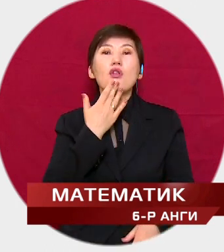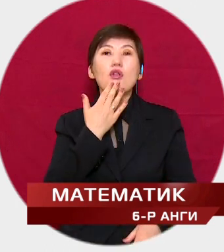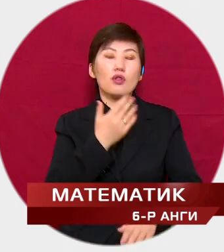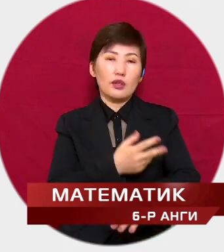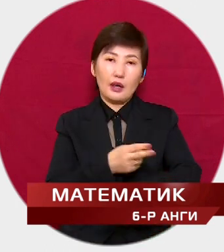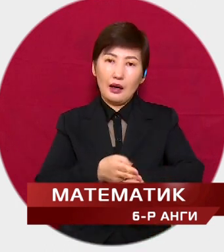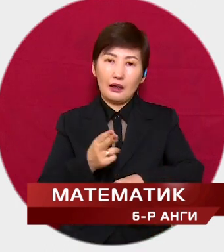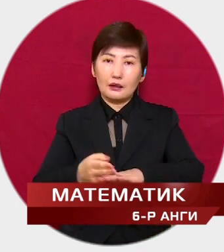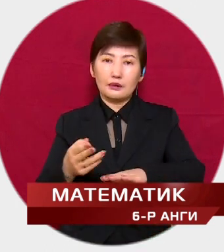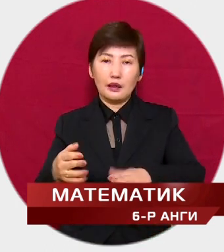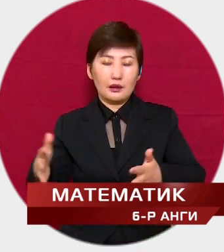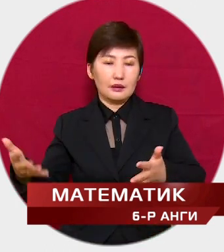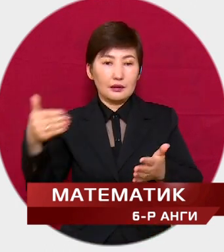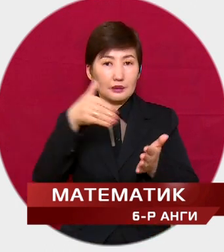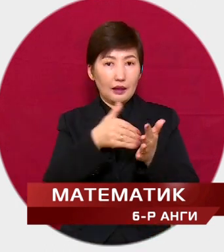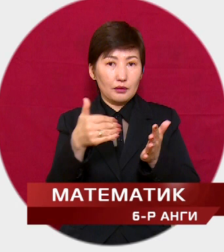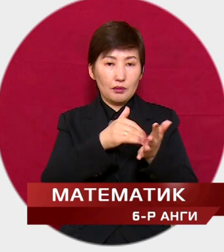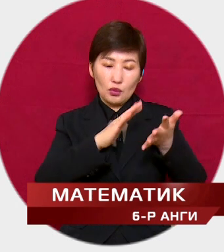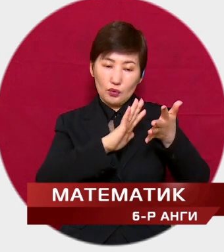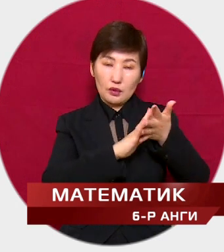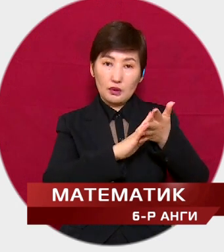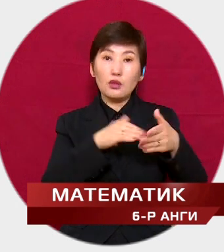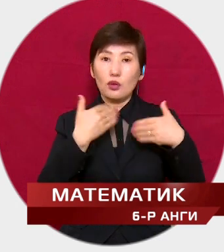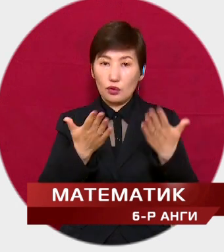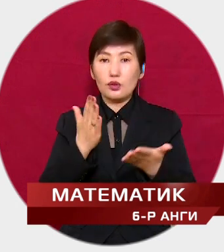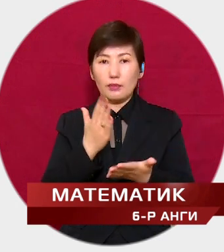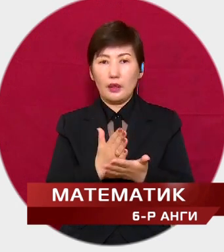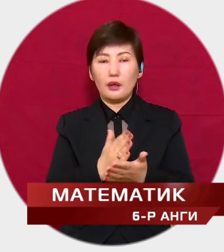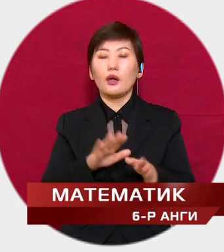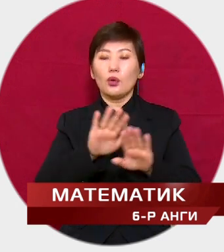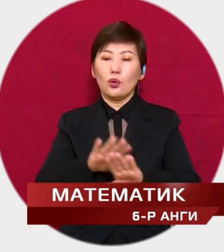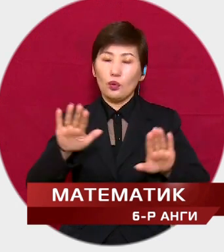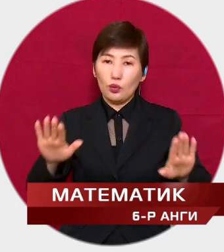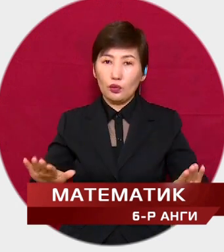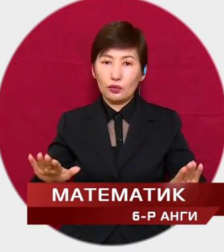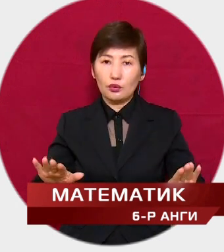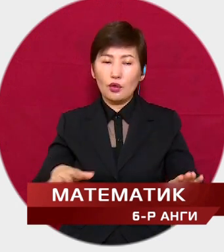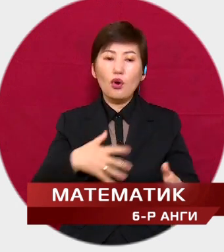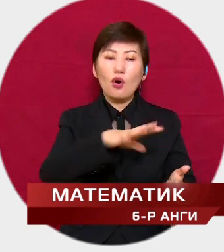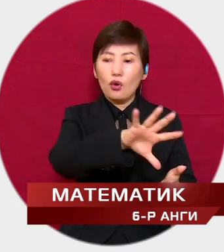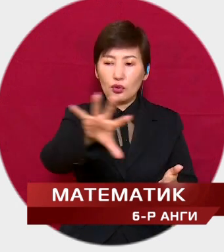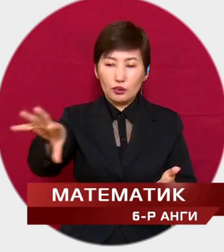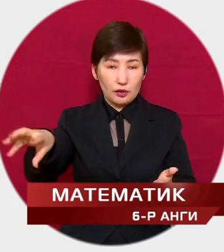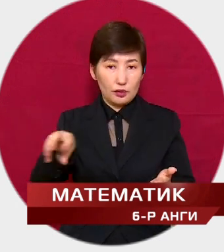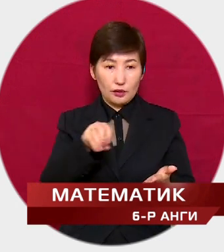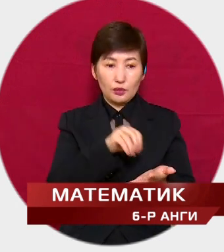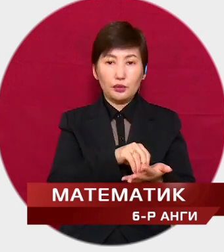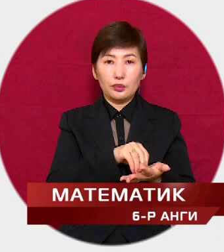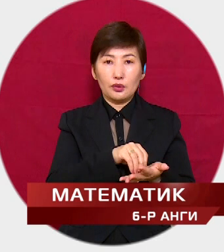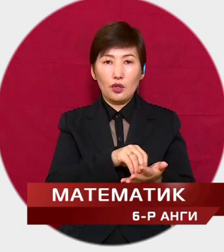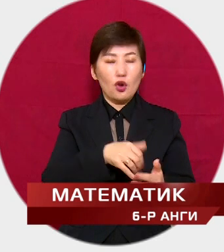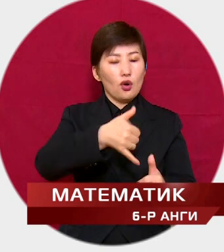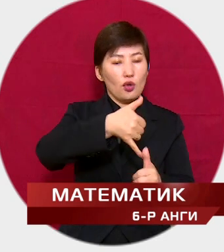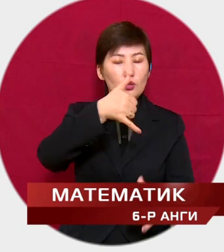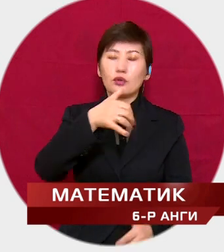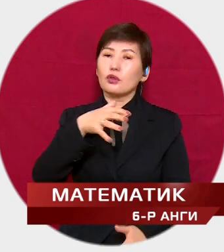тоог давтамжийн хүснэгтээр үзүүлж. За хүүхдүүд маань одоо нөгөө ерөөхдөө өгдөл цуглуулгангүйт те ангийнхаа сурагчдын өндөр